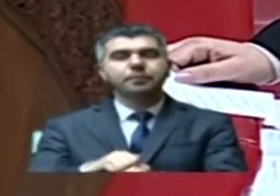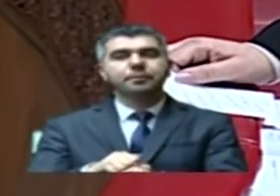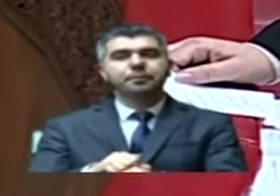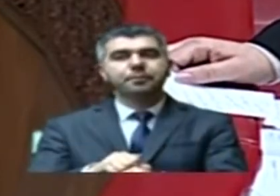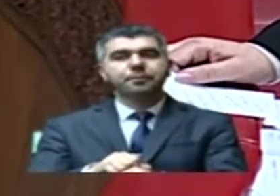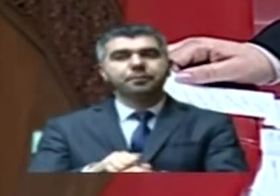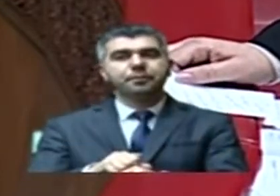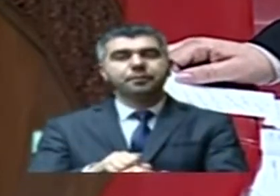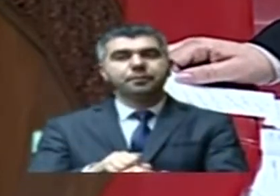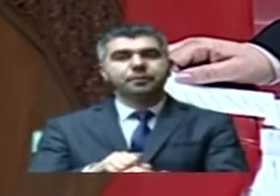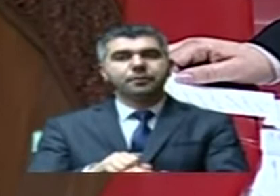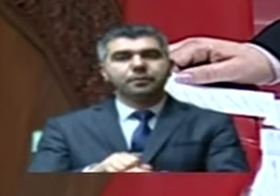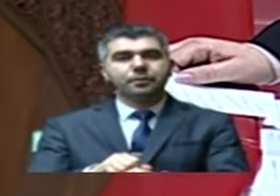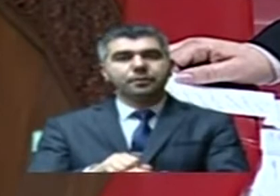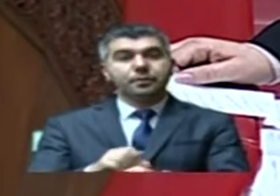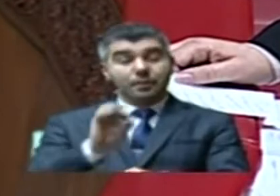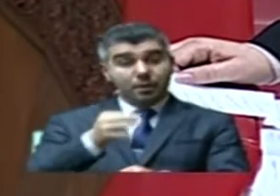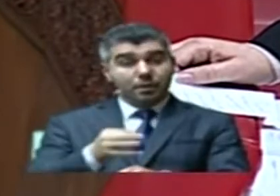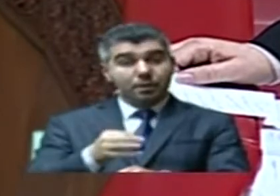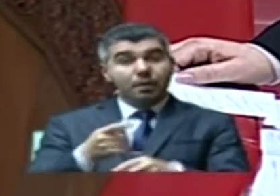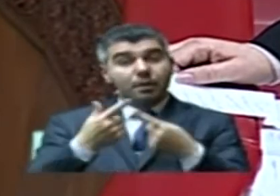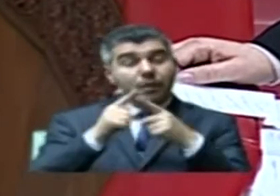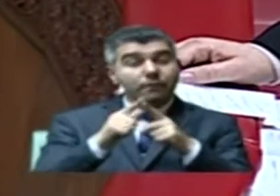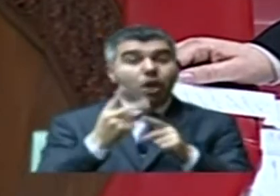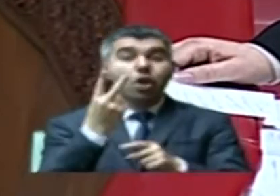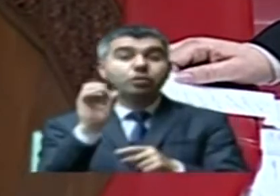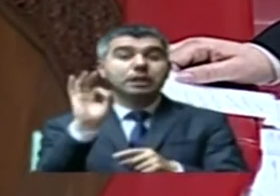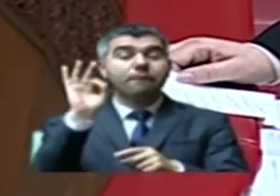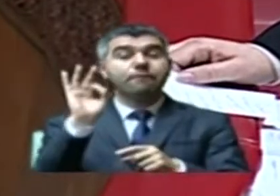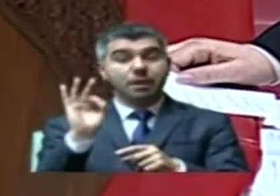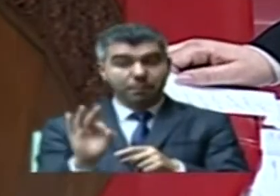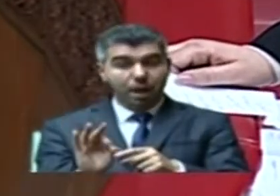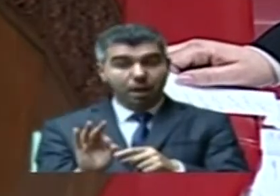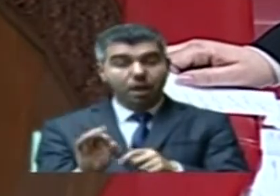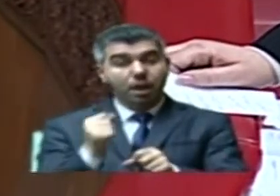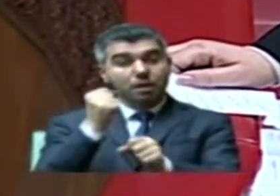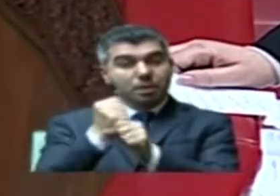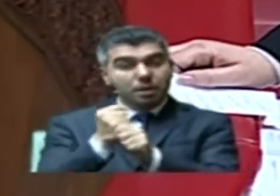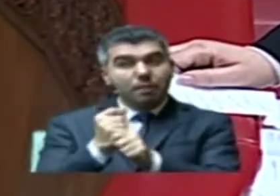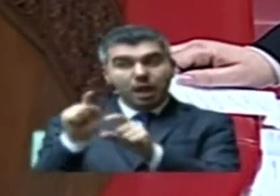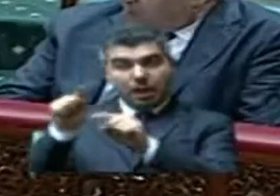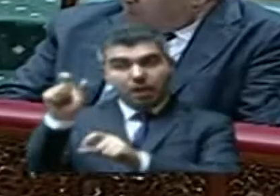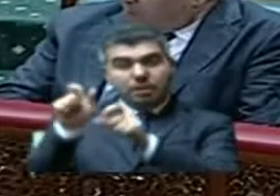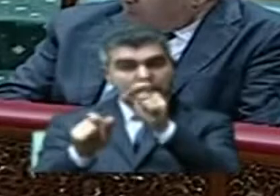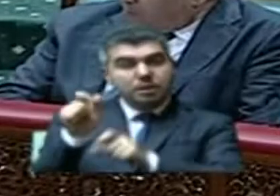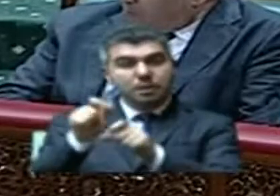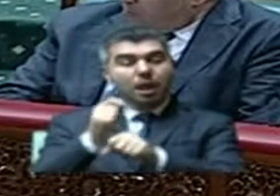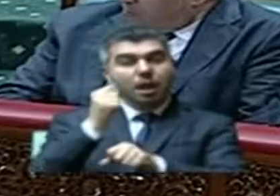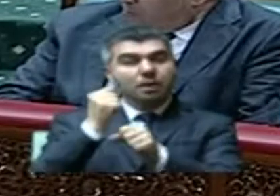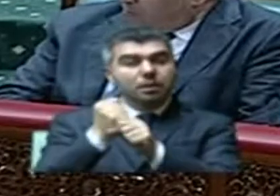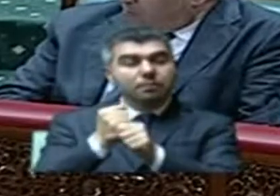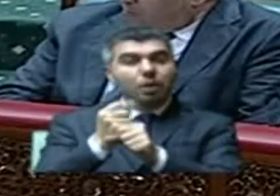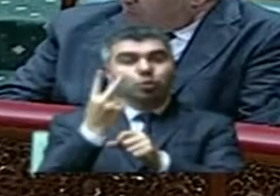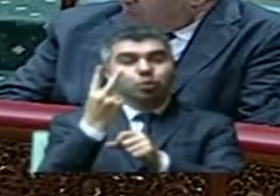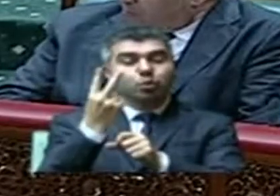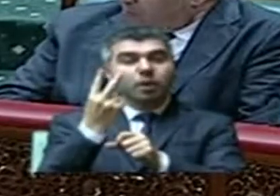طبعا هذا قطاع ملي كنتكلموا 20% من الساكنه النشطه كتشتغل في الصناعه التقليديه، كنتكلموا على